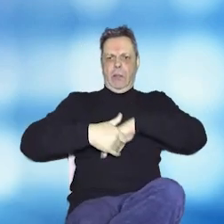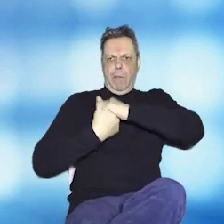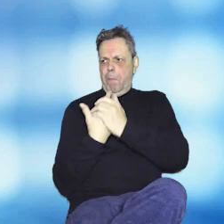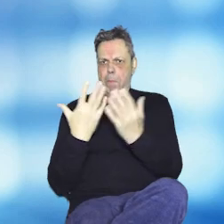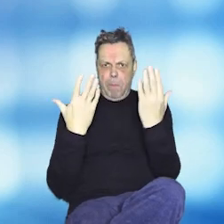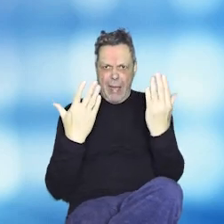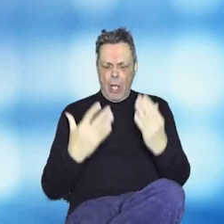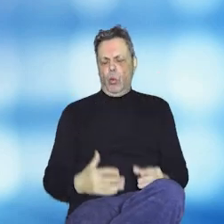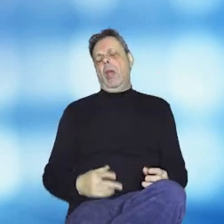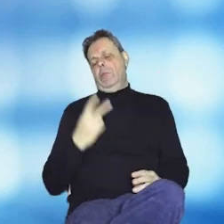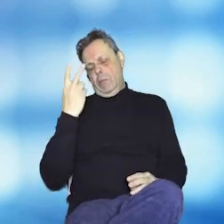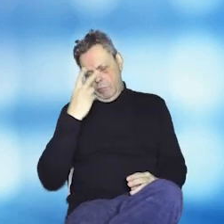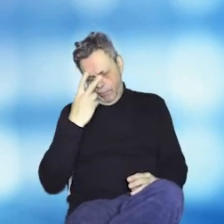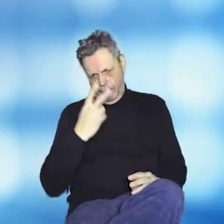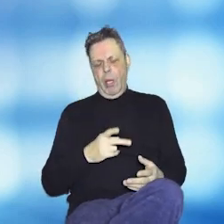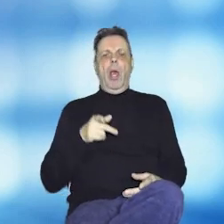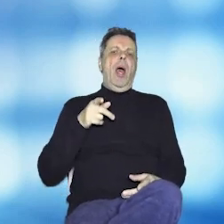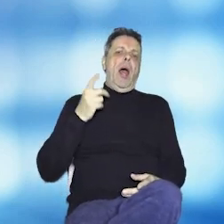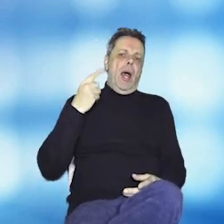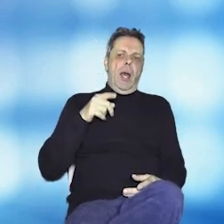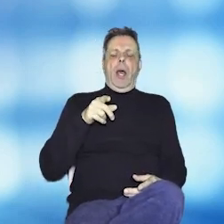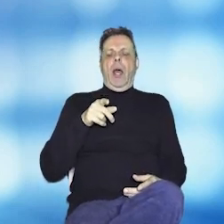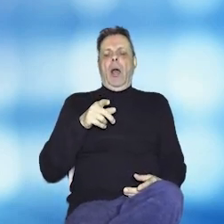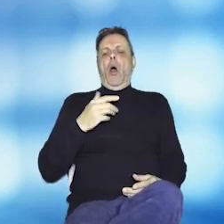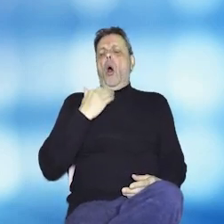tu bitne, međutim, s obzirom da se ona javi u